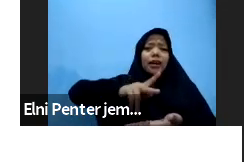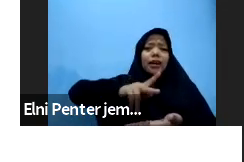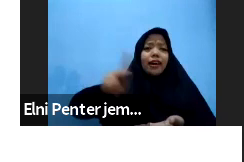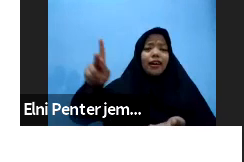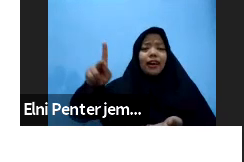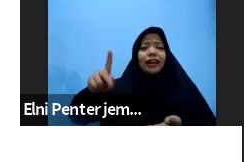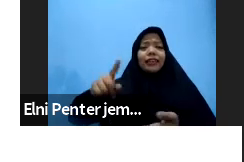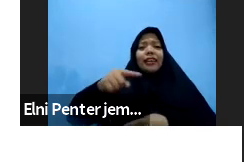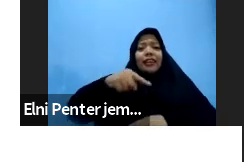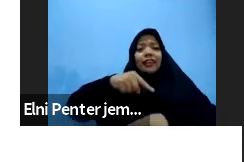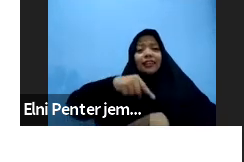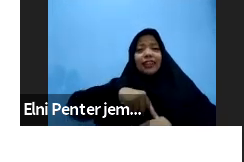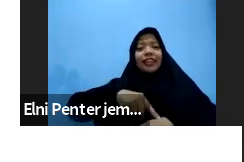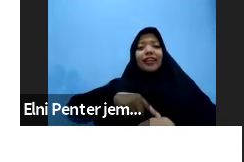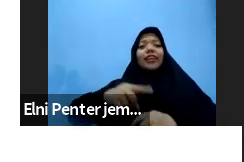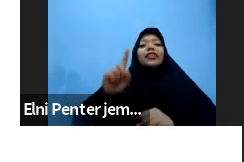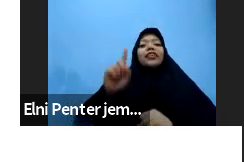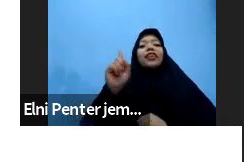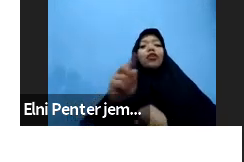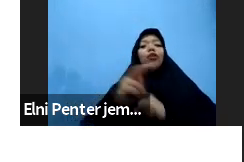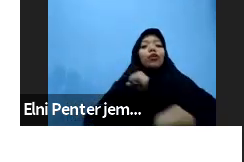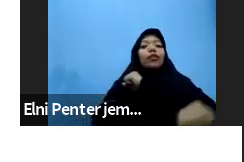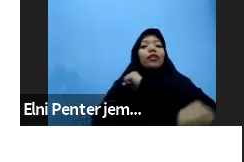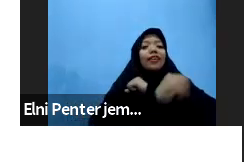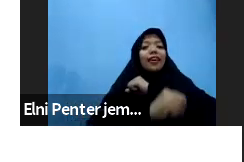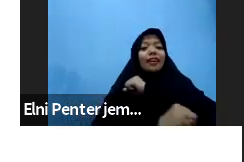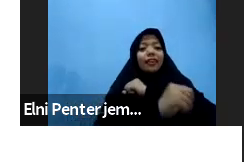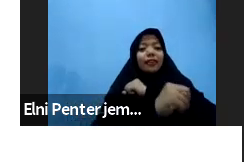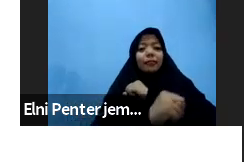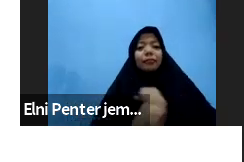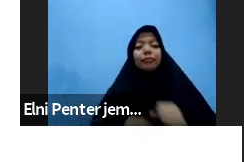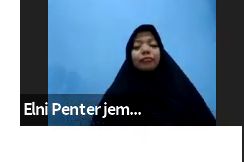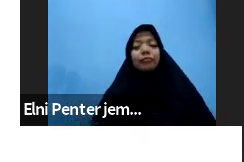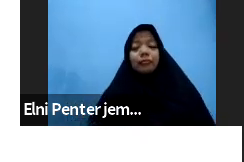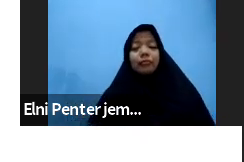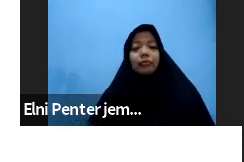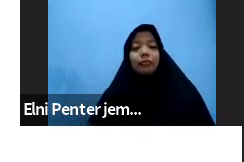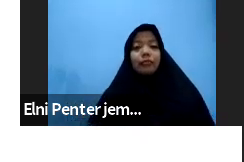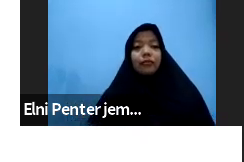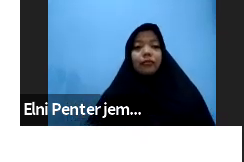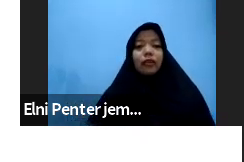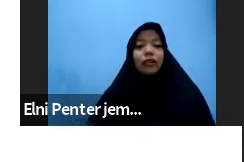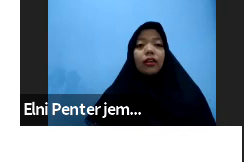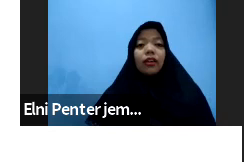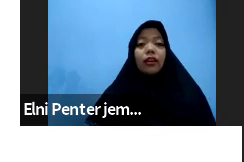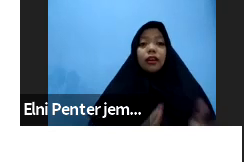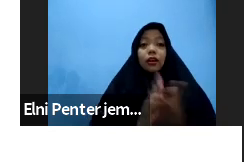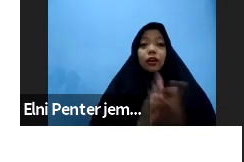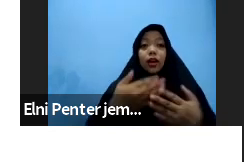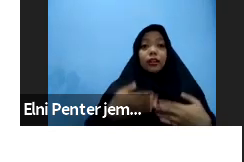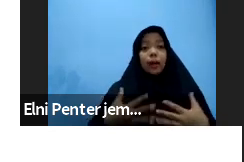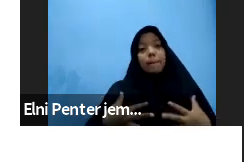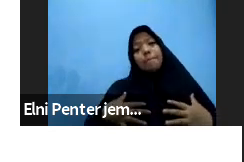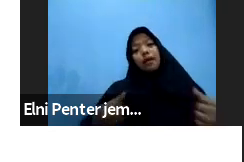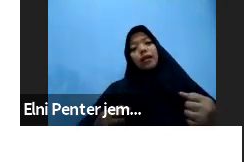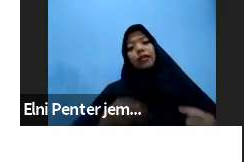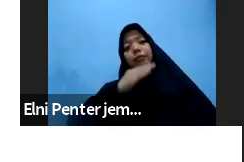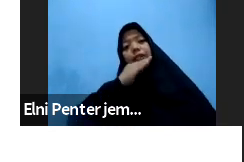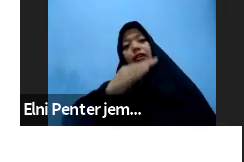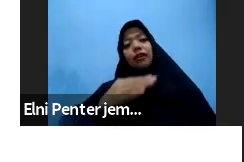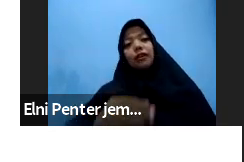seperti ini negara ini budayanya seperti ini Lalu ada berani bicara berani bicara ini